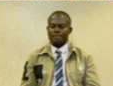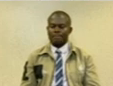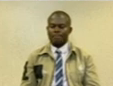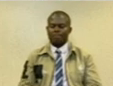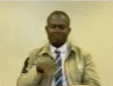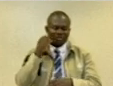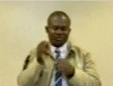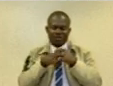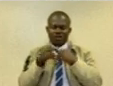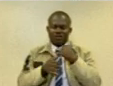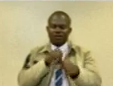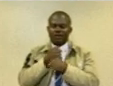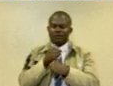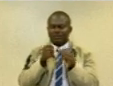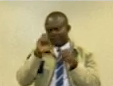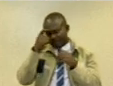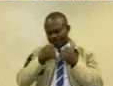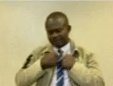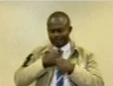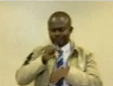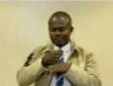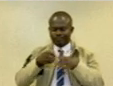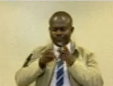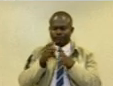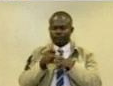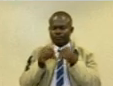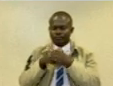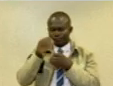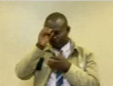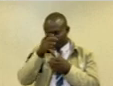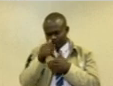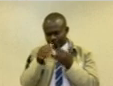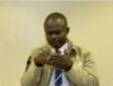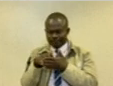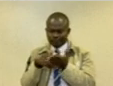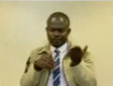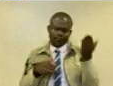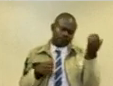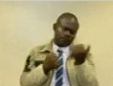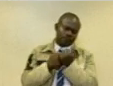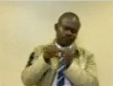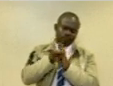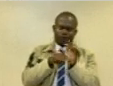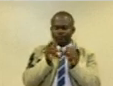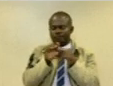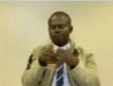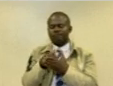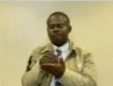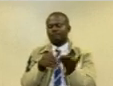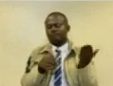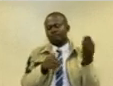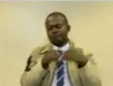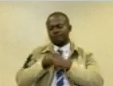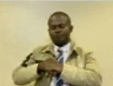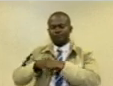mu kwezi kwa karindwi uyu mwaka nibwo leta y'u Rwanda yashyizeho uburyo butandukanye bwo gushaka amafaranga yajya yunganira gahunda zisanzwe zo